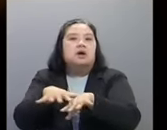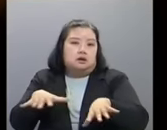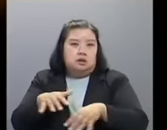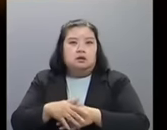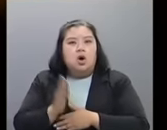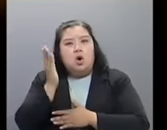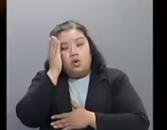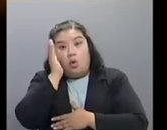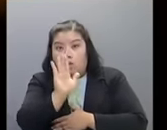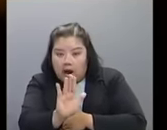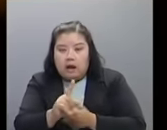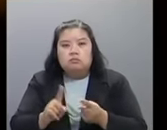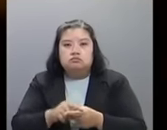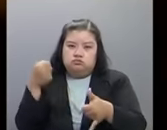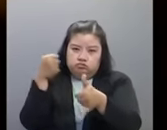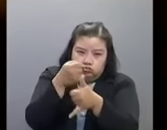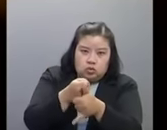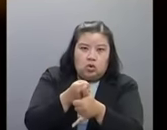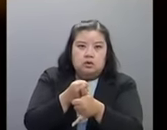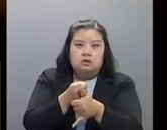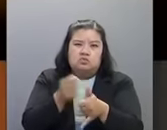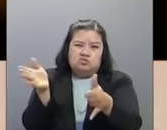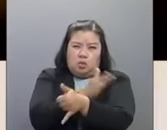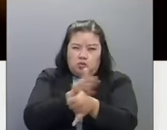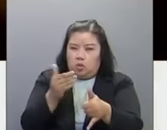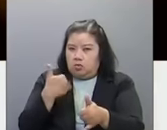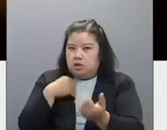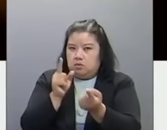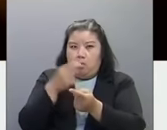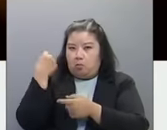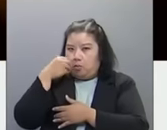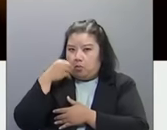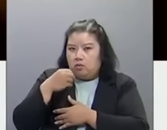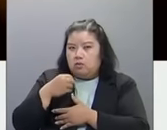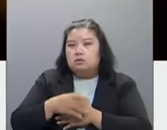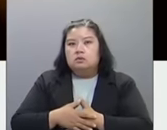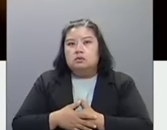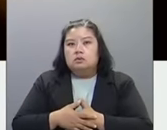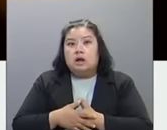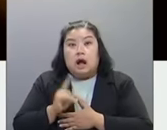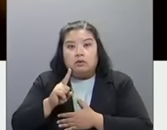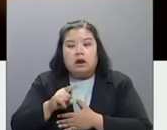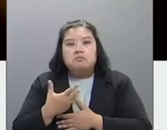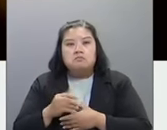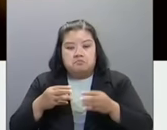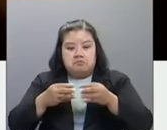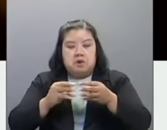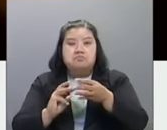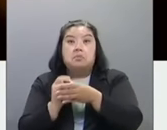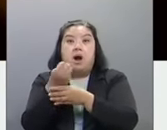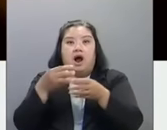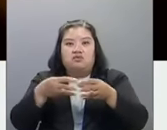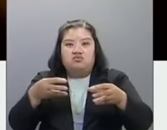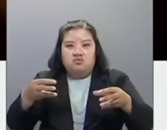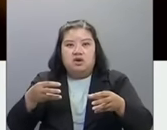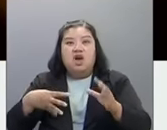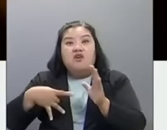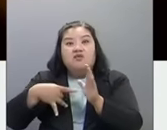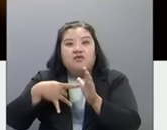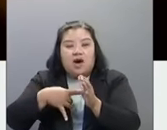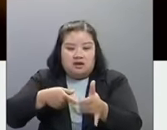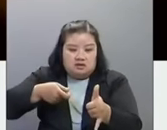ไม่ได้นอนบ้างซ้อมบ้างตีบ้างเนี่ยเขาที่เคยเห็นเลยนะ ปลาต้นนะ ส่วนมากจะตีส่วนใหญ่ อาจจะตีปลาต้นปลุกอยู่เมื่อไร เจอได้เราเคยเห็นช่วงนั้นวิ่งข้